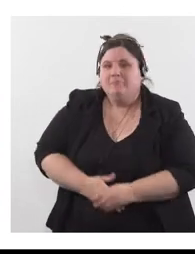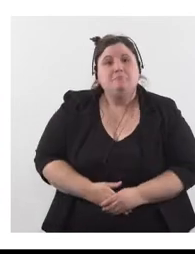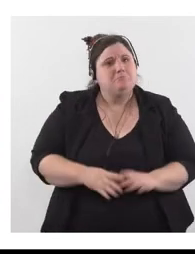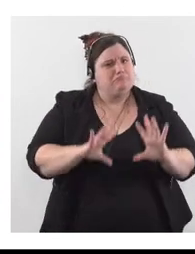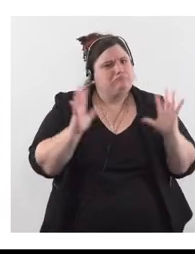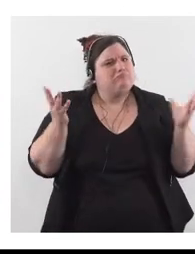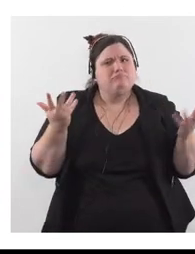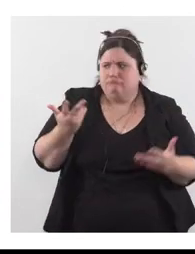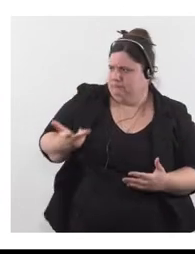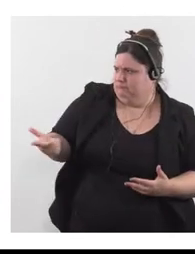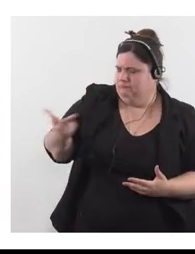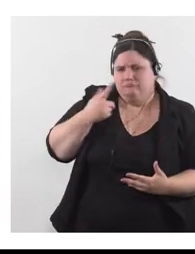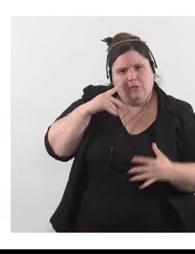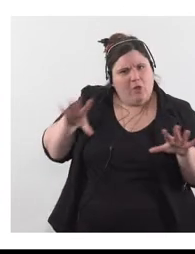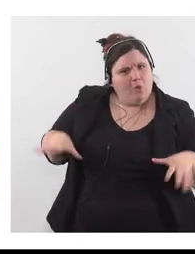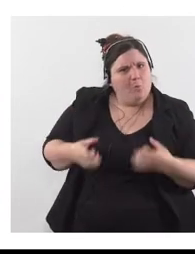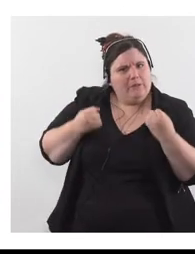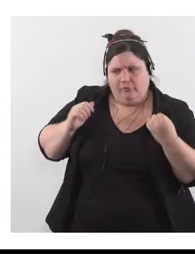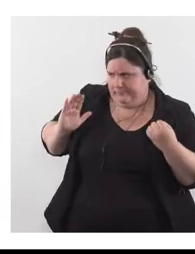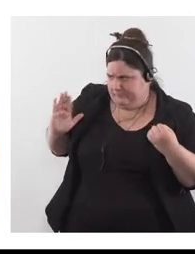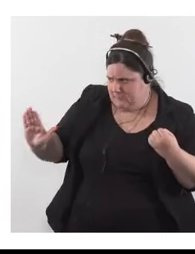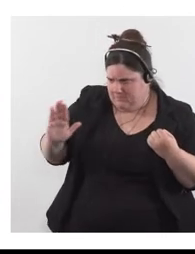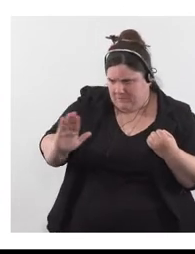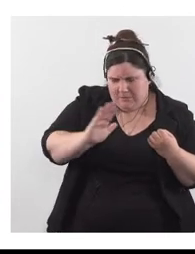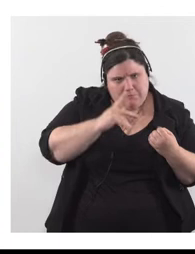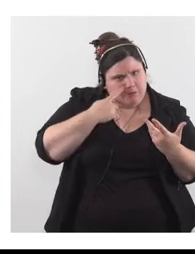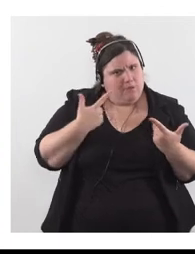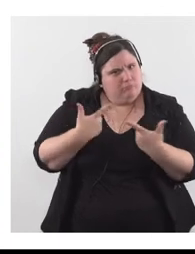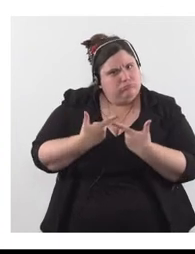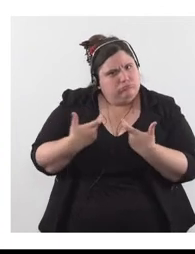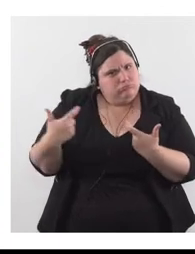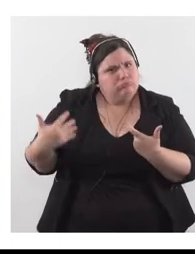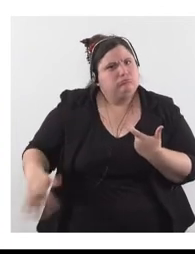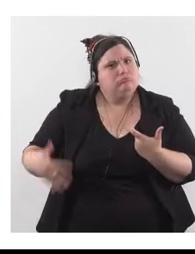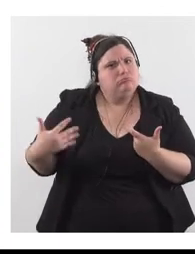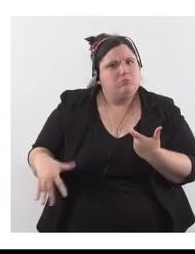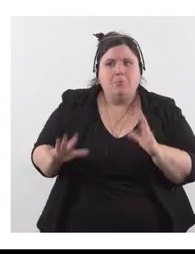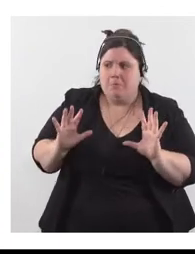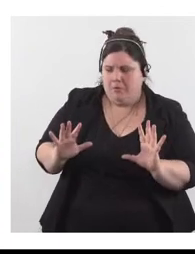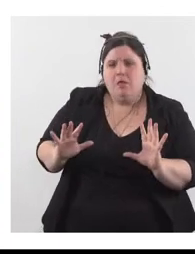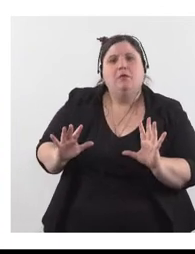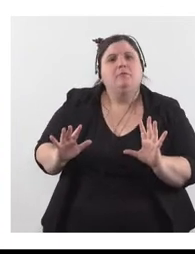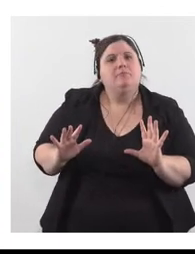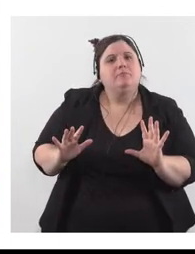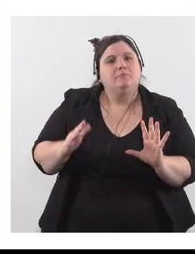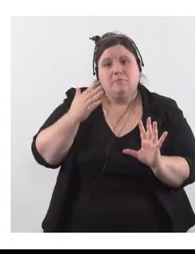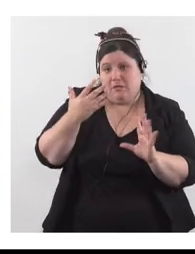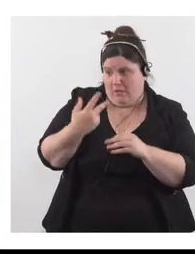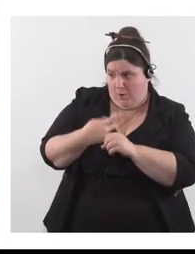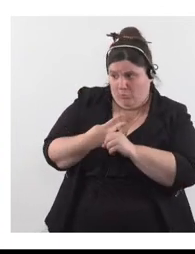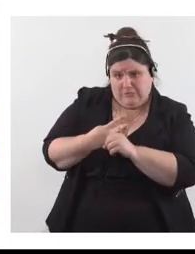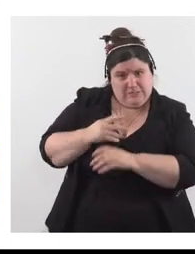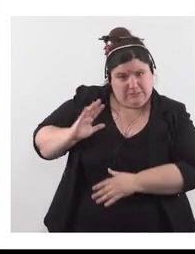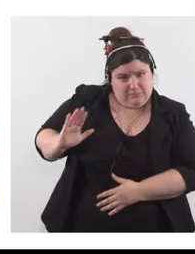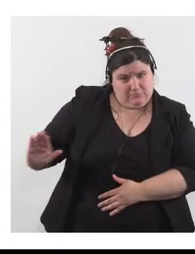la variété des compétences qui sont données à trois organismes de promotion de l'égalité de traitement, avec des outils qui sont vraiment